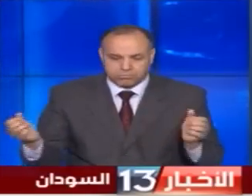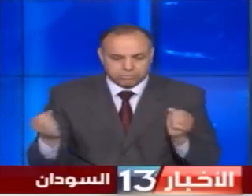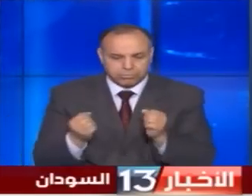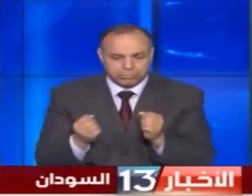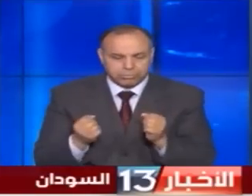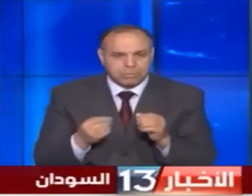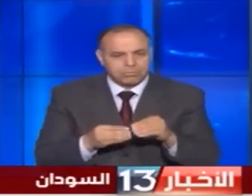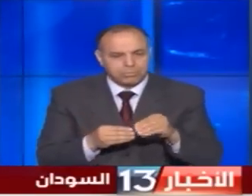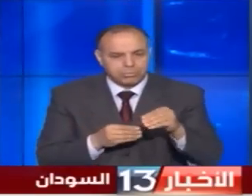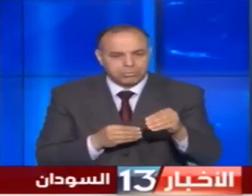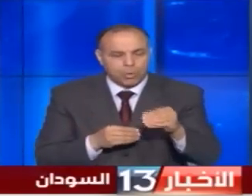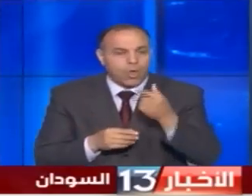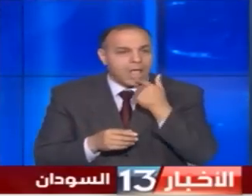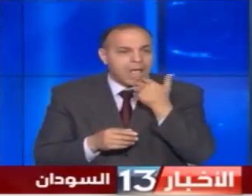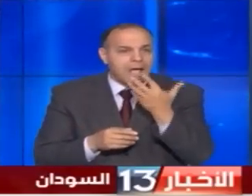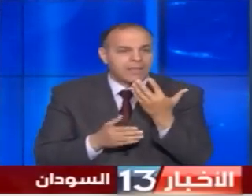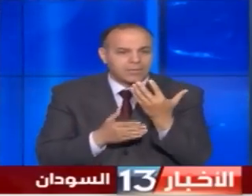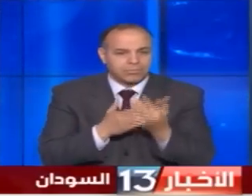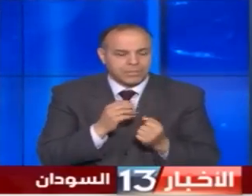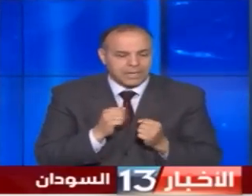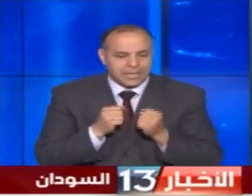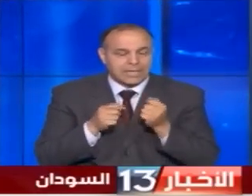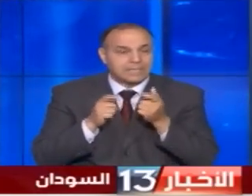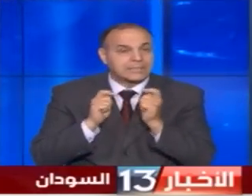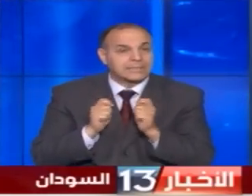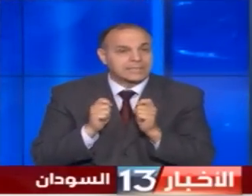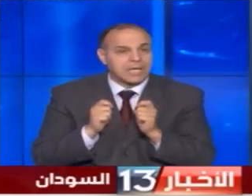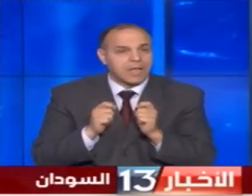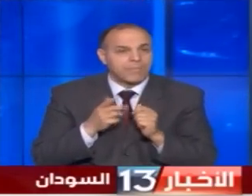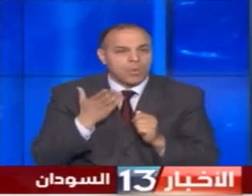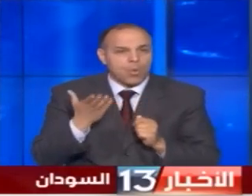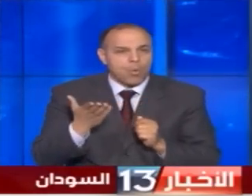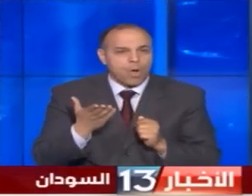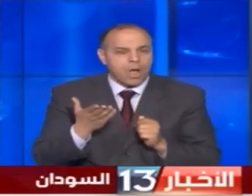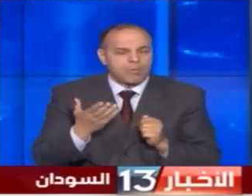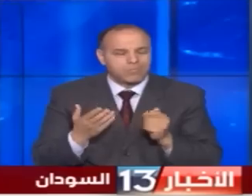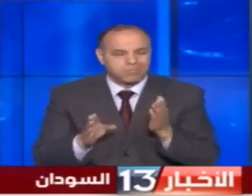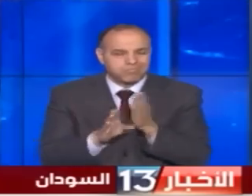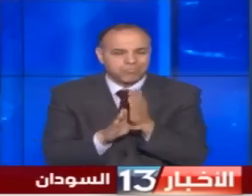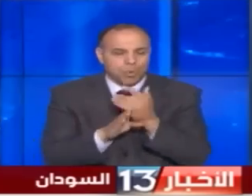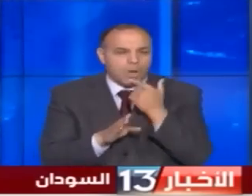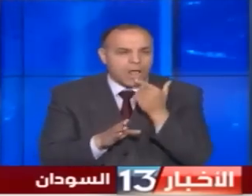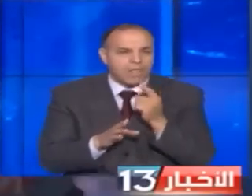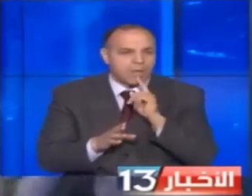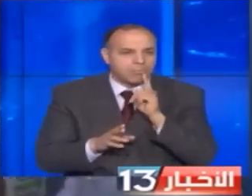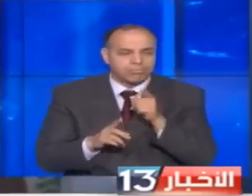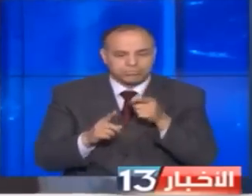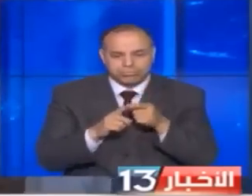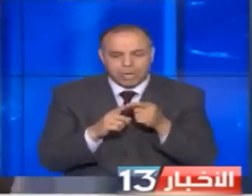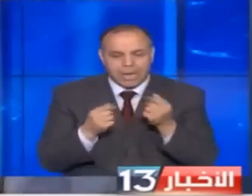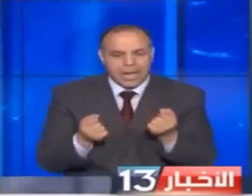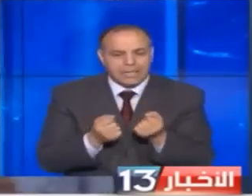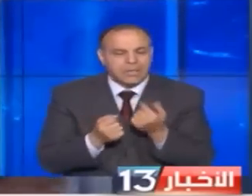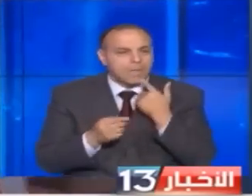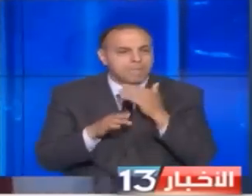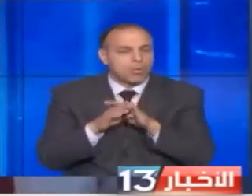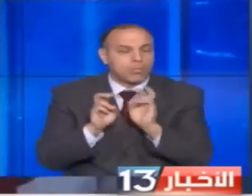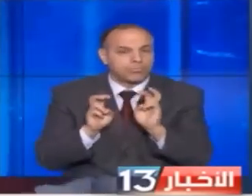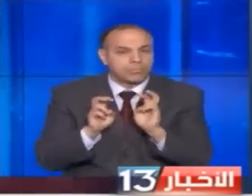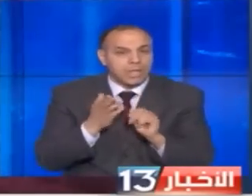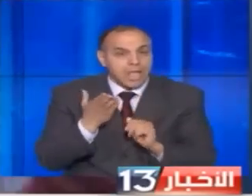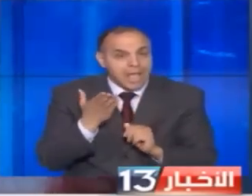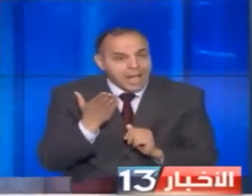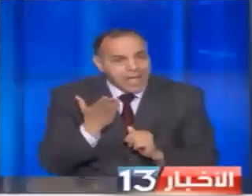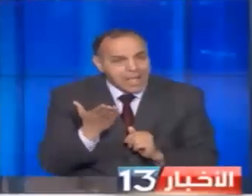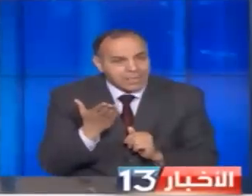التمديد الى ما اعتبره غياب الاراده السياسيه والتمويل ال تنفيذ معلقه جاء